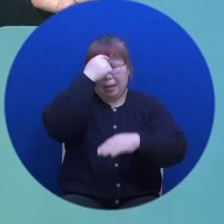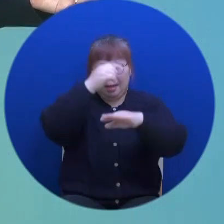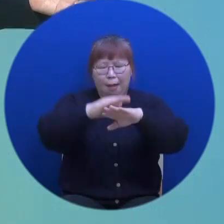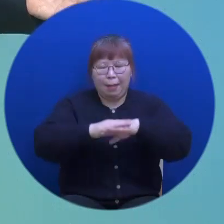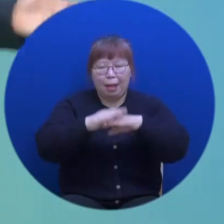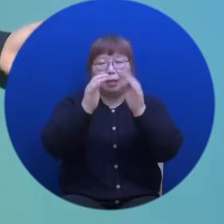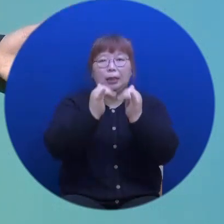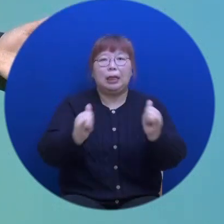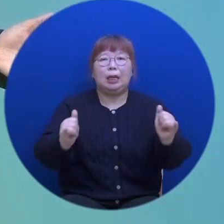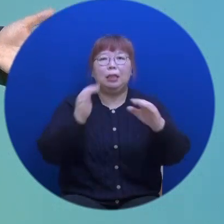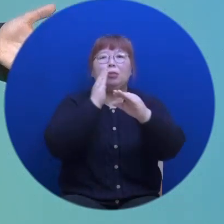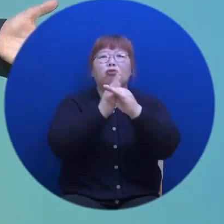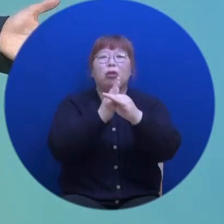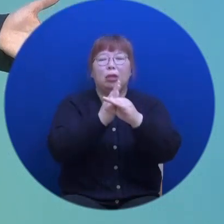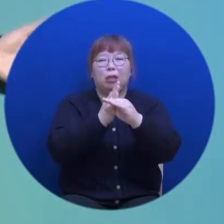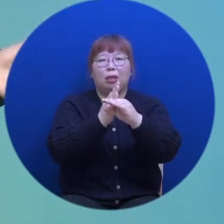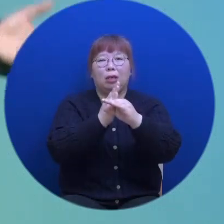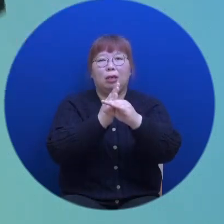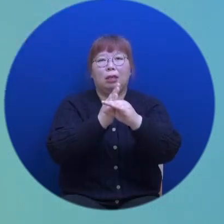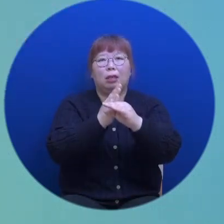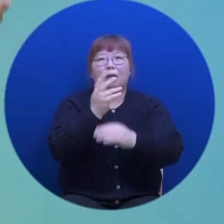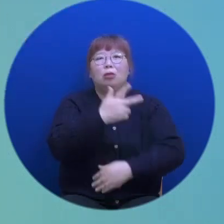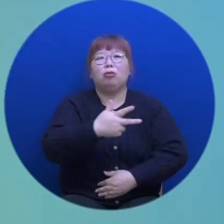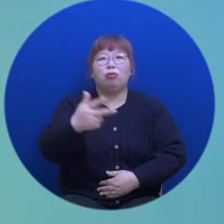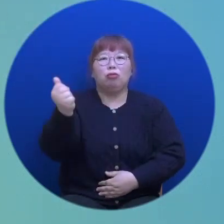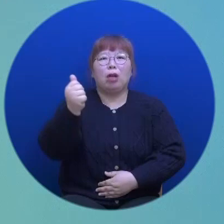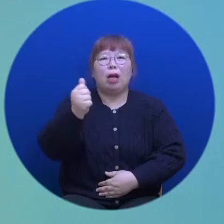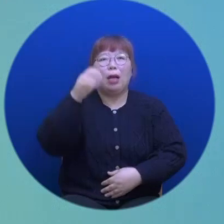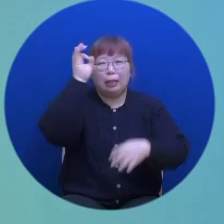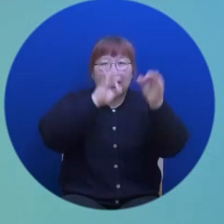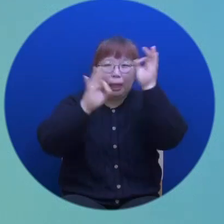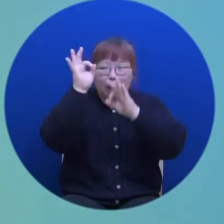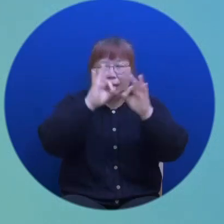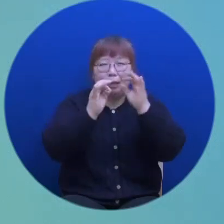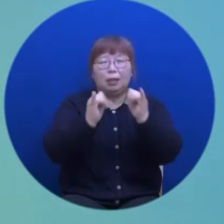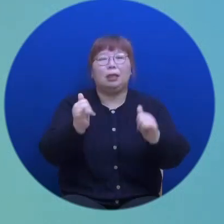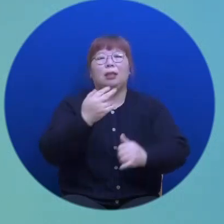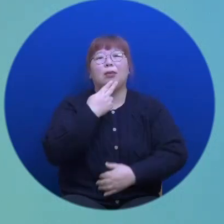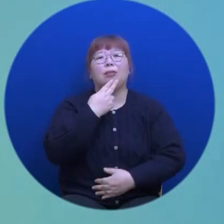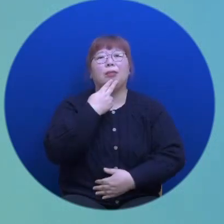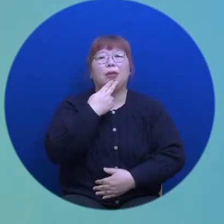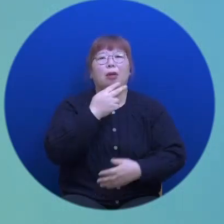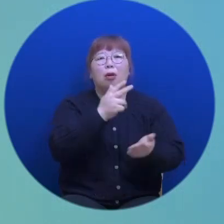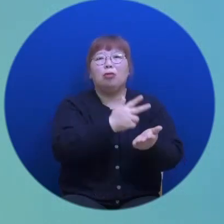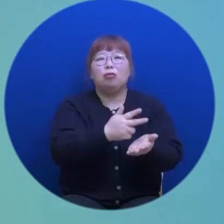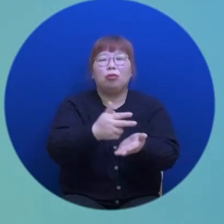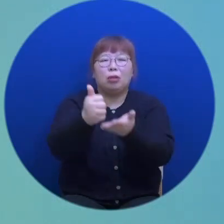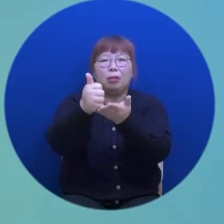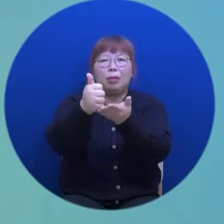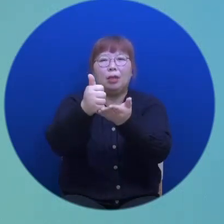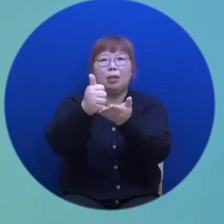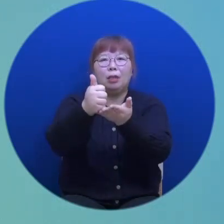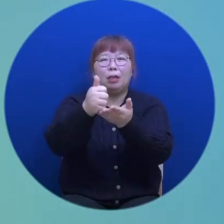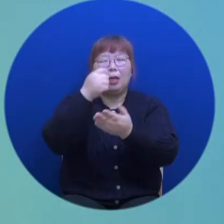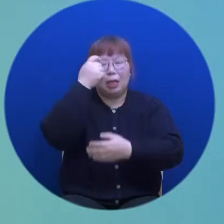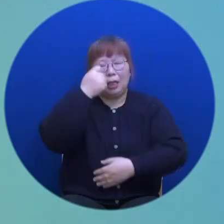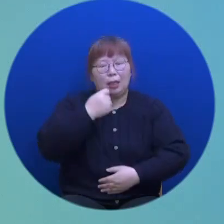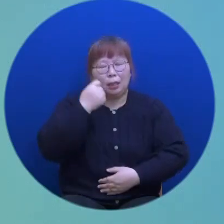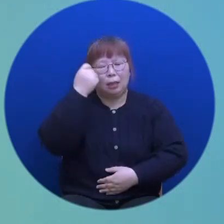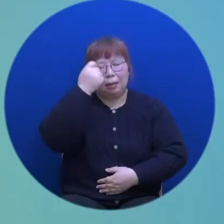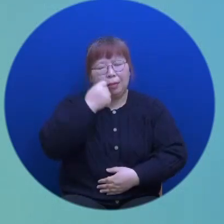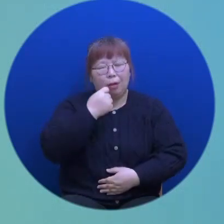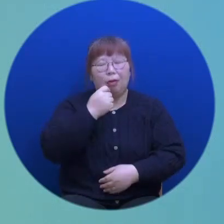예배하는 자들 중에 주가 찾는이 없어 주님께서